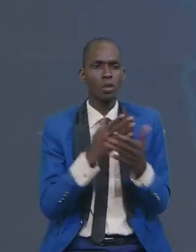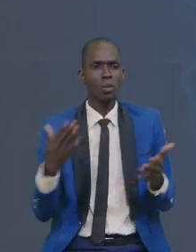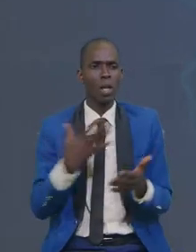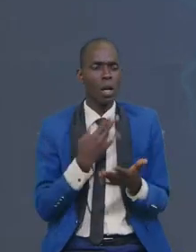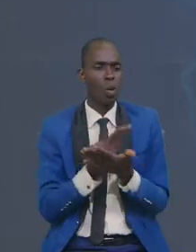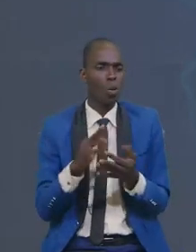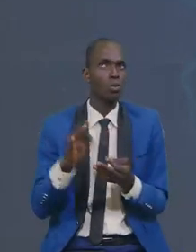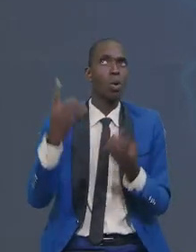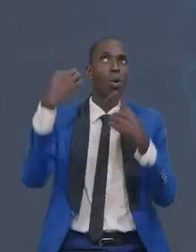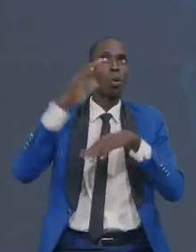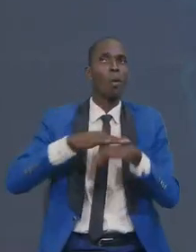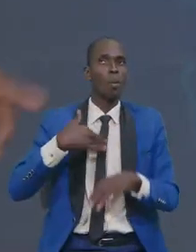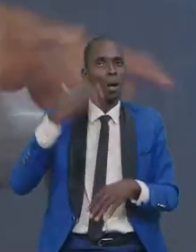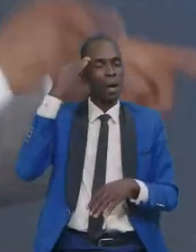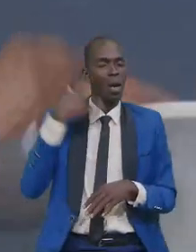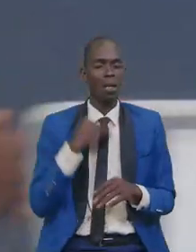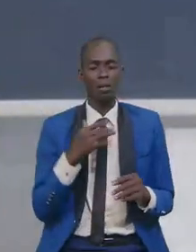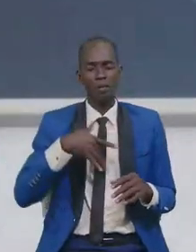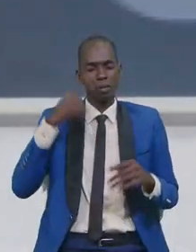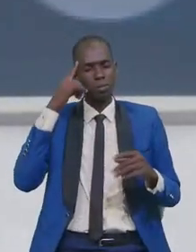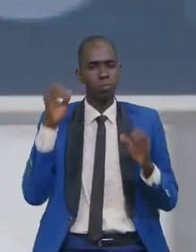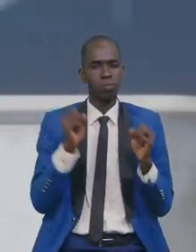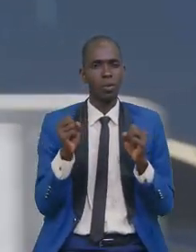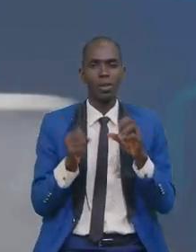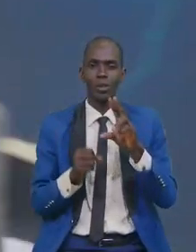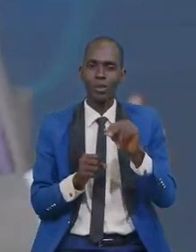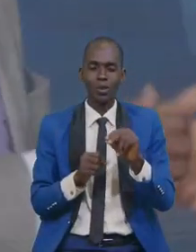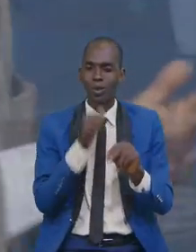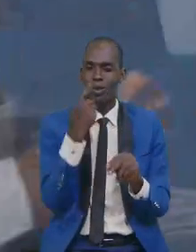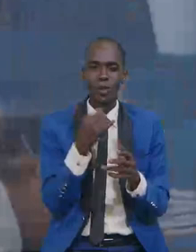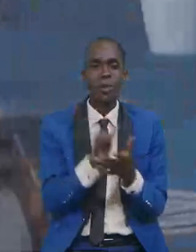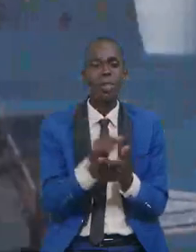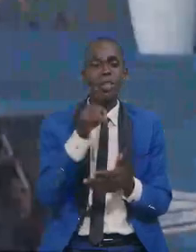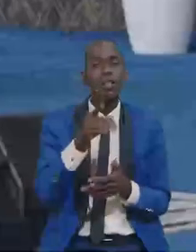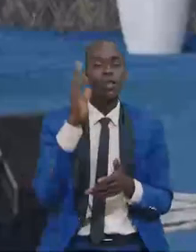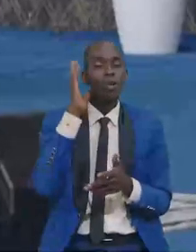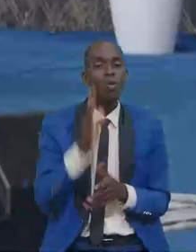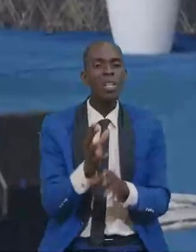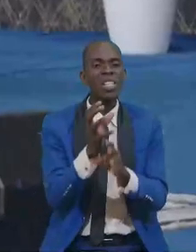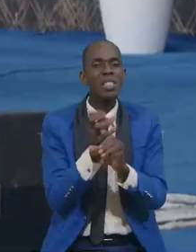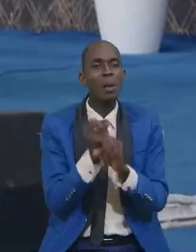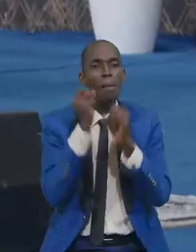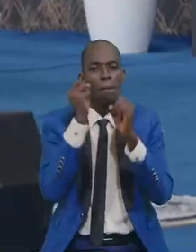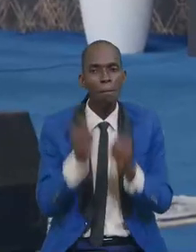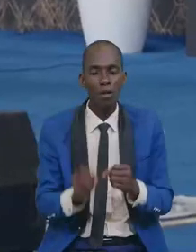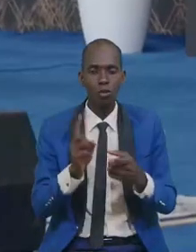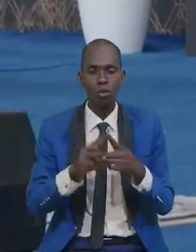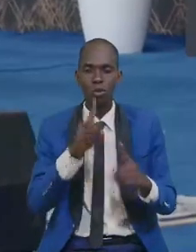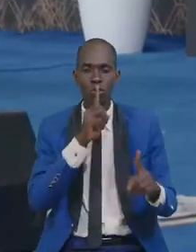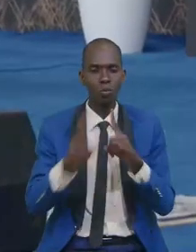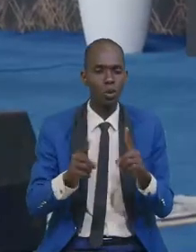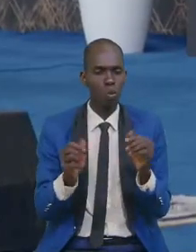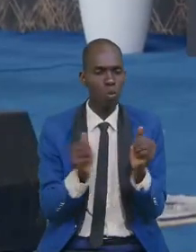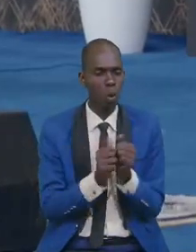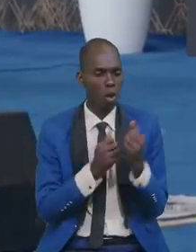quelque chose. Et le Saint-Esprit vient sur moi et ma tête tremble. Non, calme-toi. Vous recevrez une puissance. La puissance pour parler